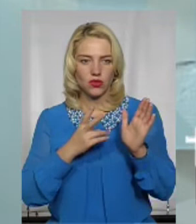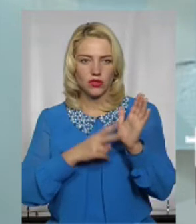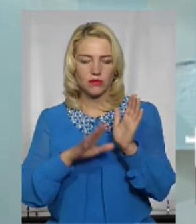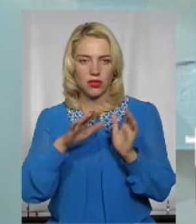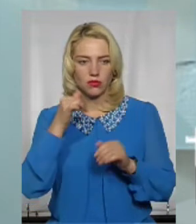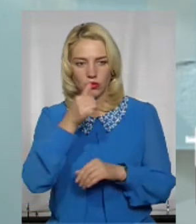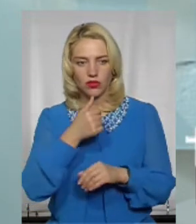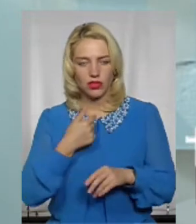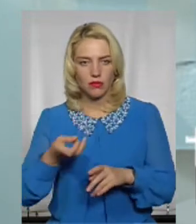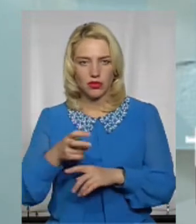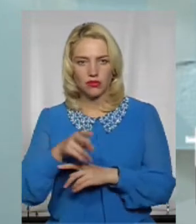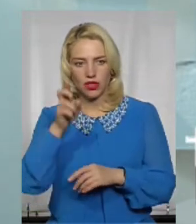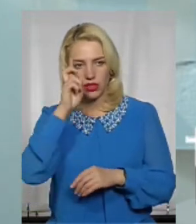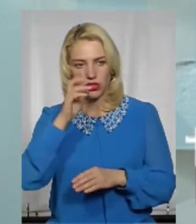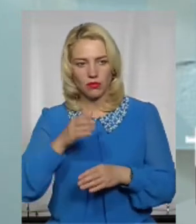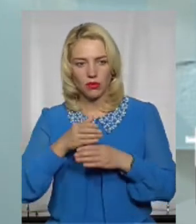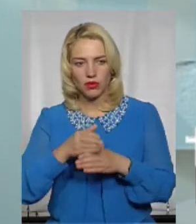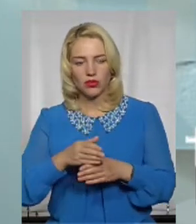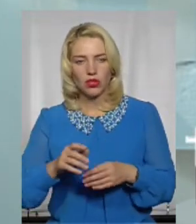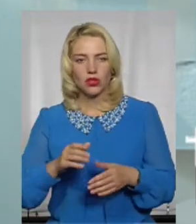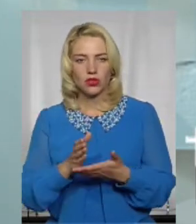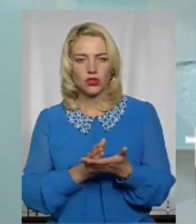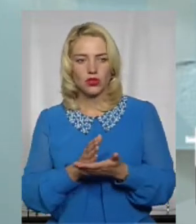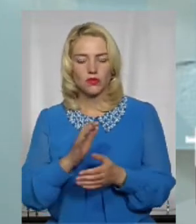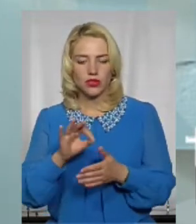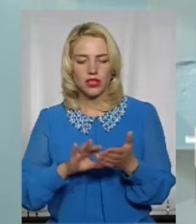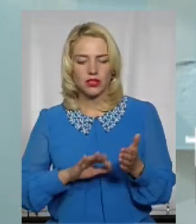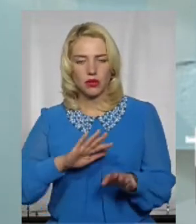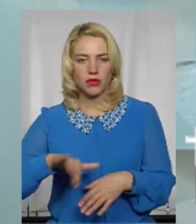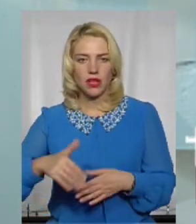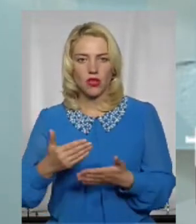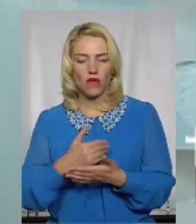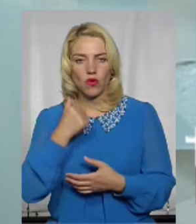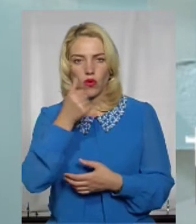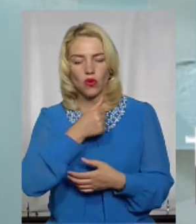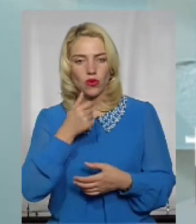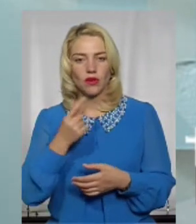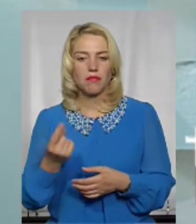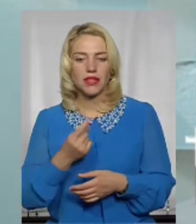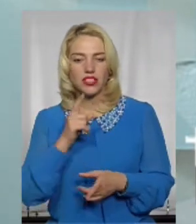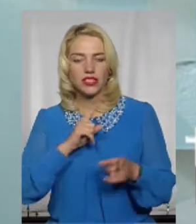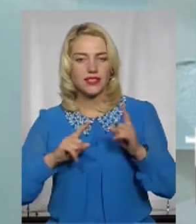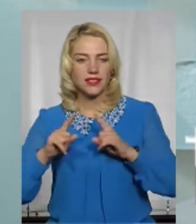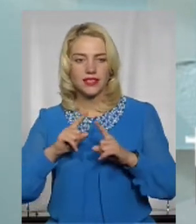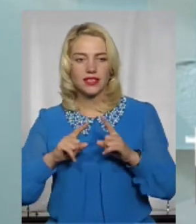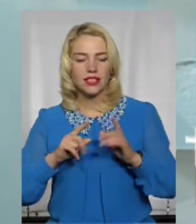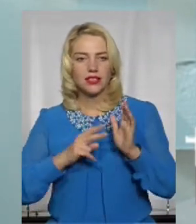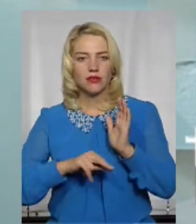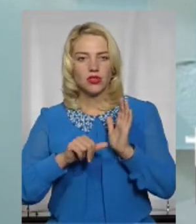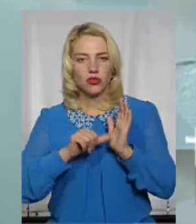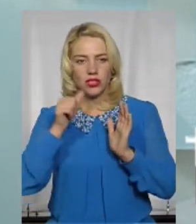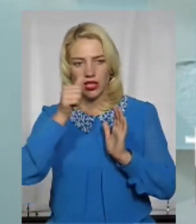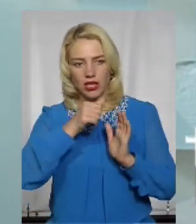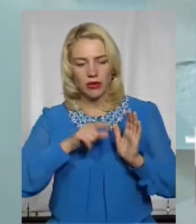1975 році я прийшов на Державну екологічну службу, і зразу після Нового року перше засідання, 76-й